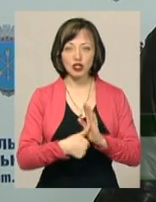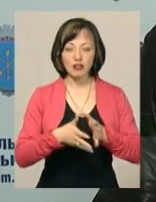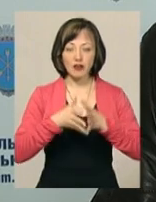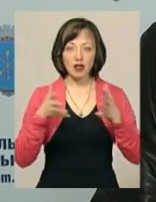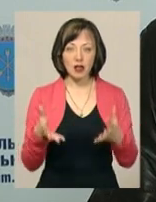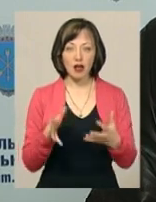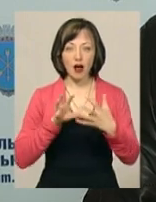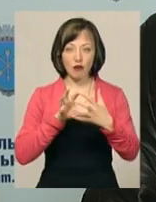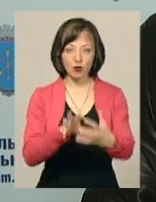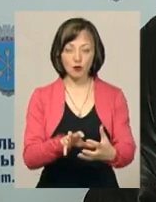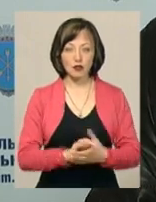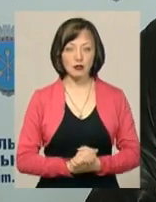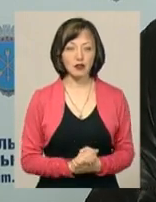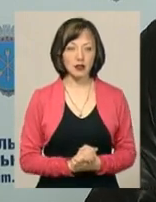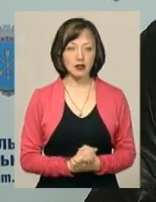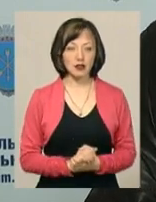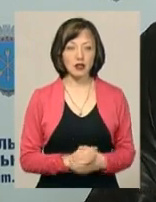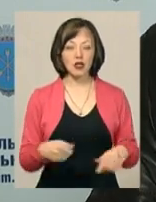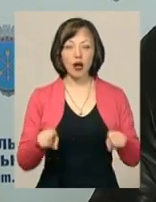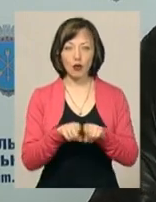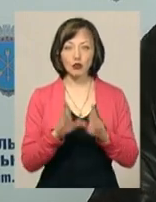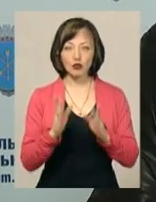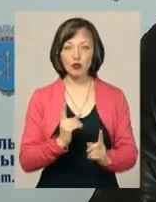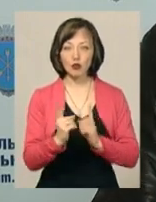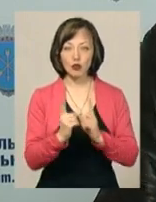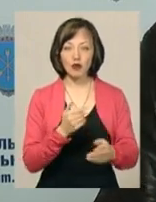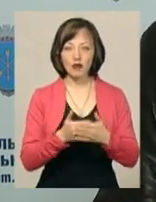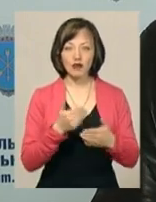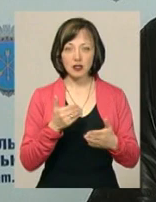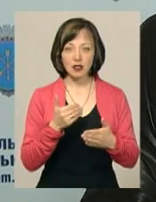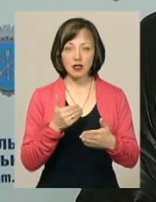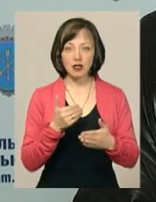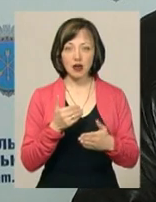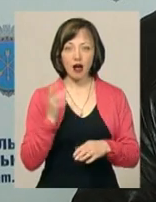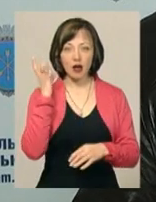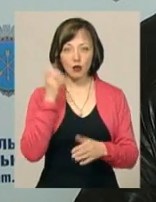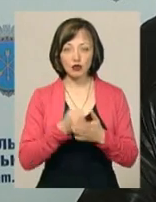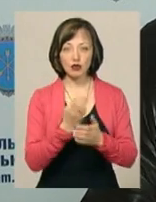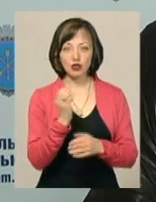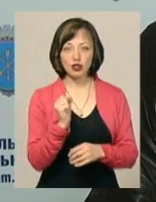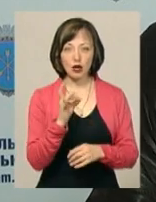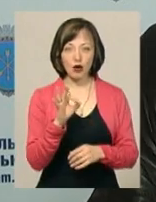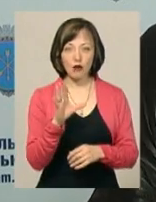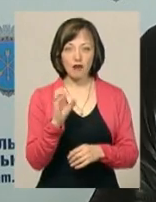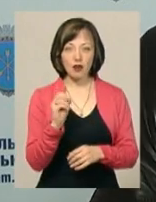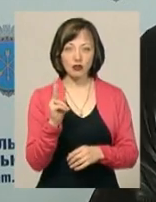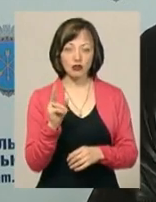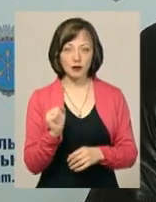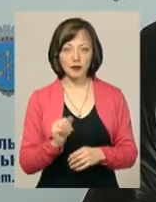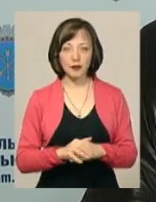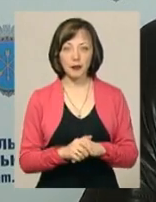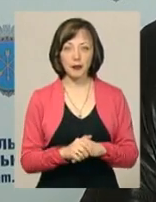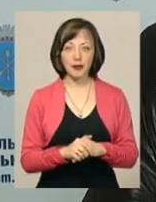великогабаритних автобусів, також які будуть курсувати від зупинки Катіон до Шаровичка, кладовища